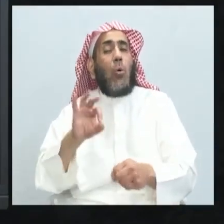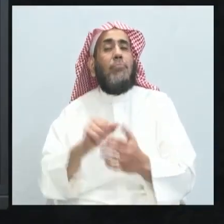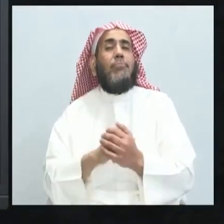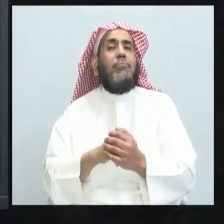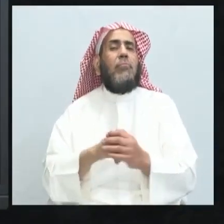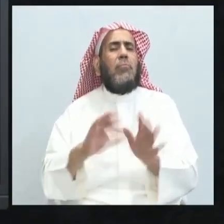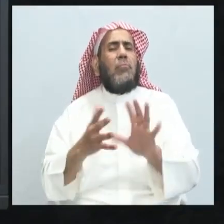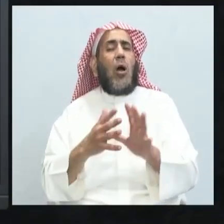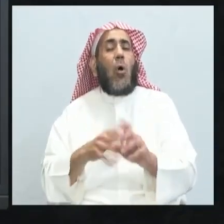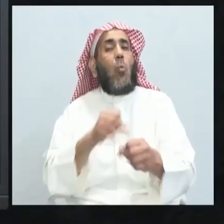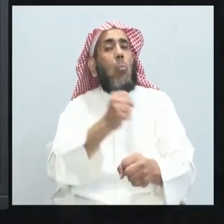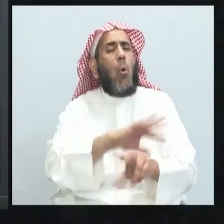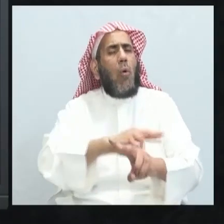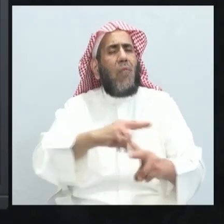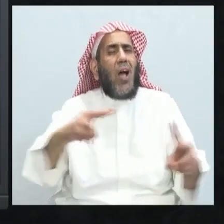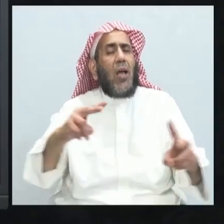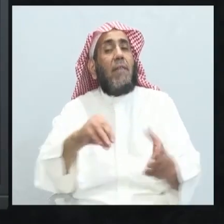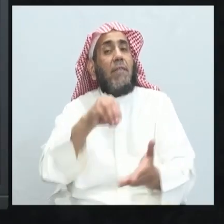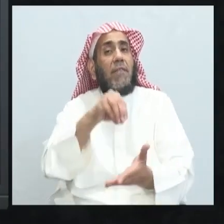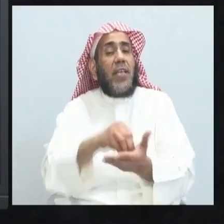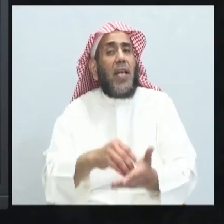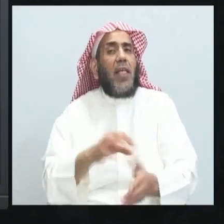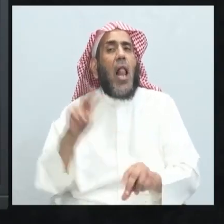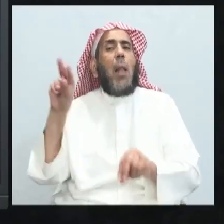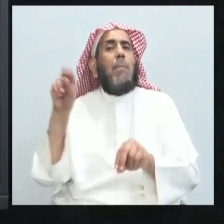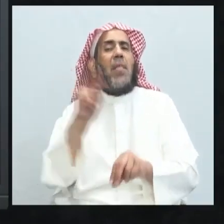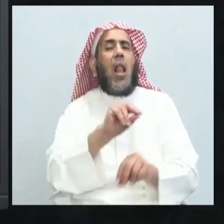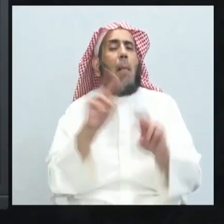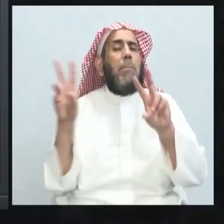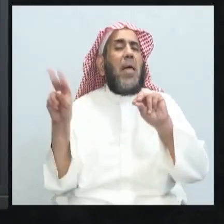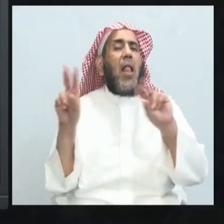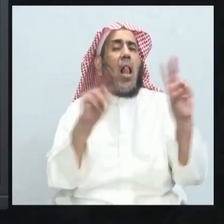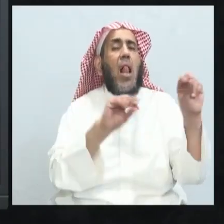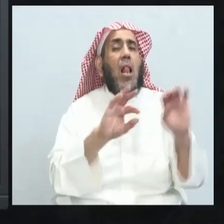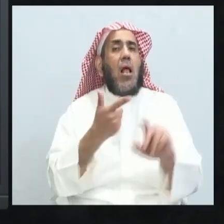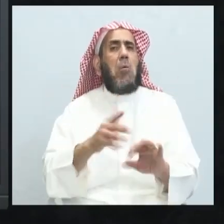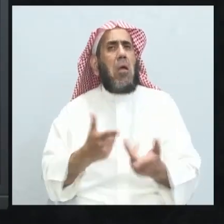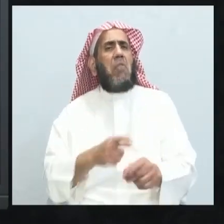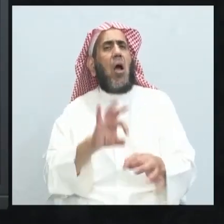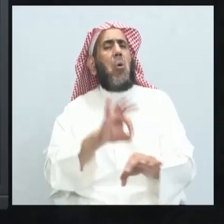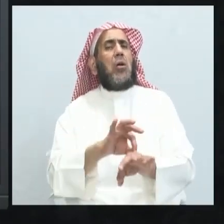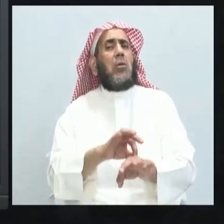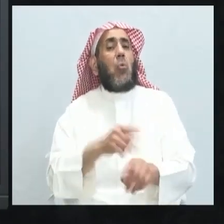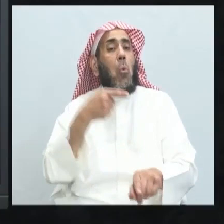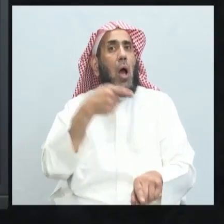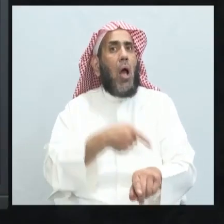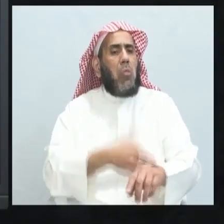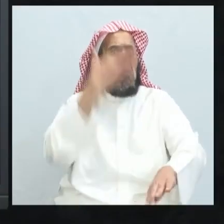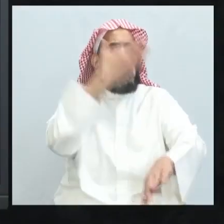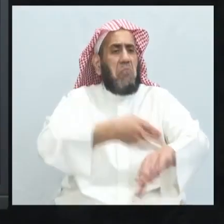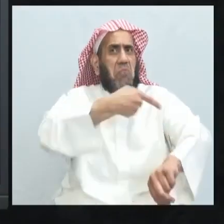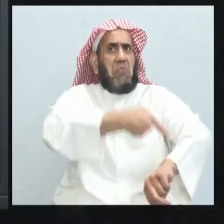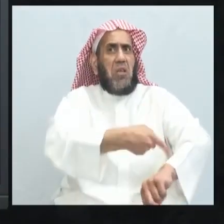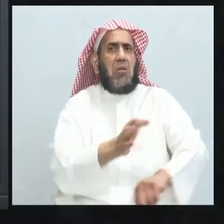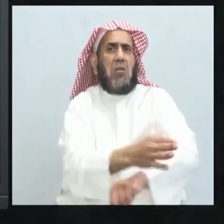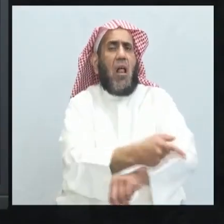ا موقف يذكر فيه او يقال فيه هذا هذا المثل مثل كيف اعاهدك وهذا اثر فاسك